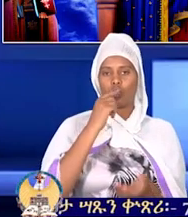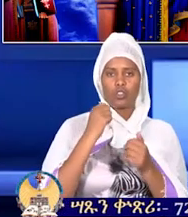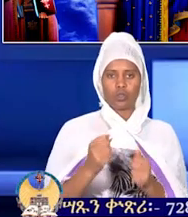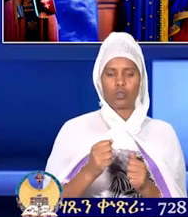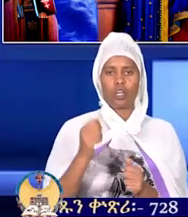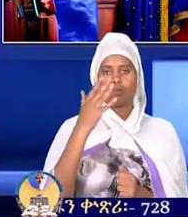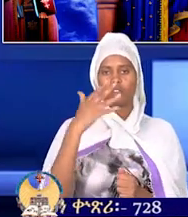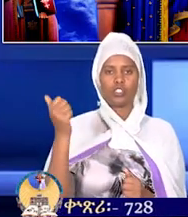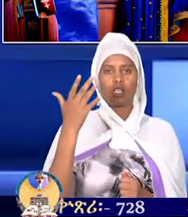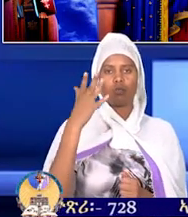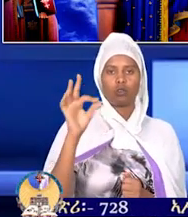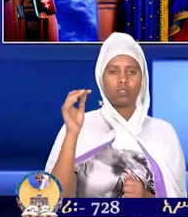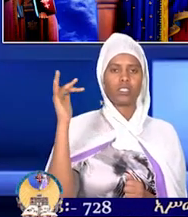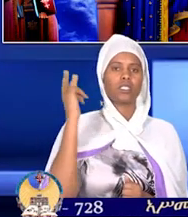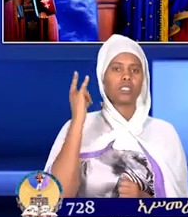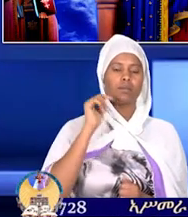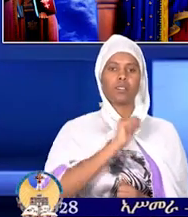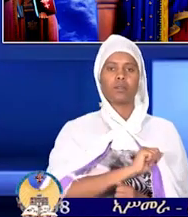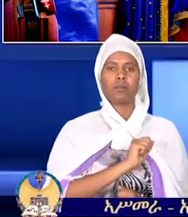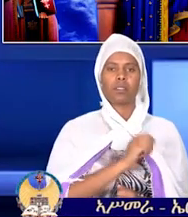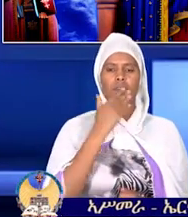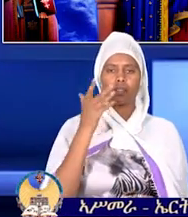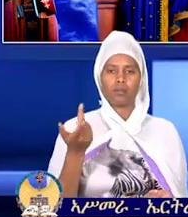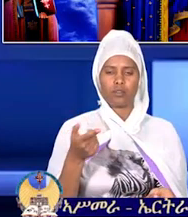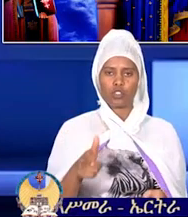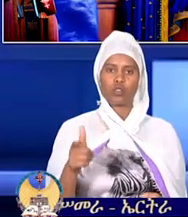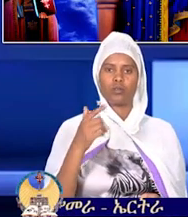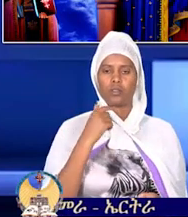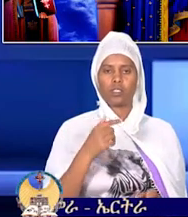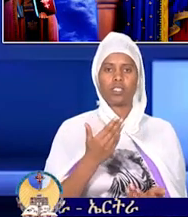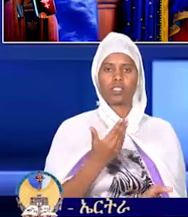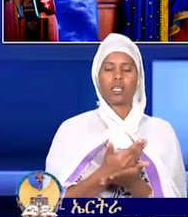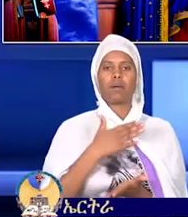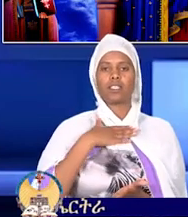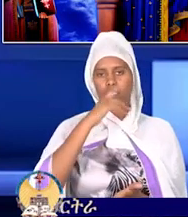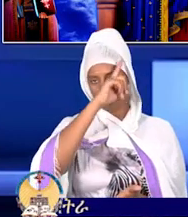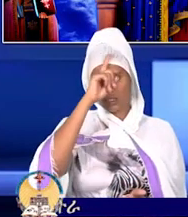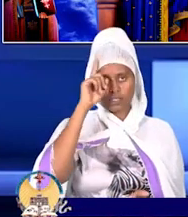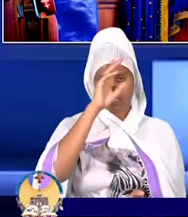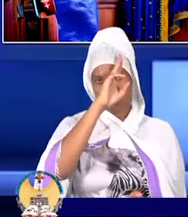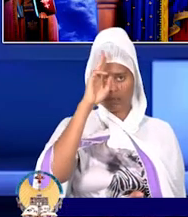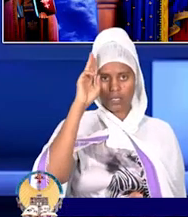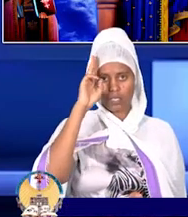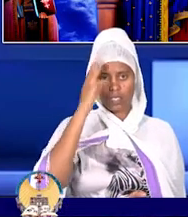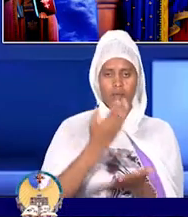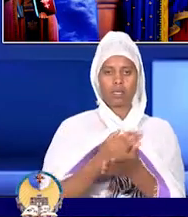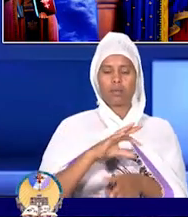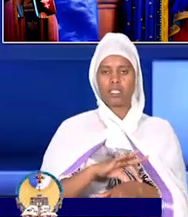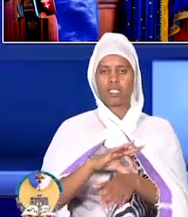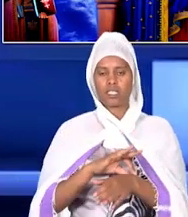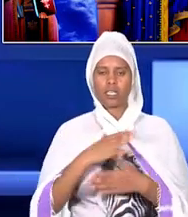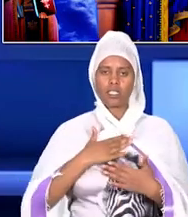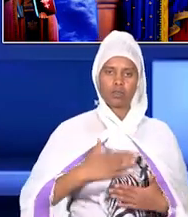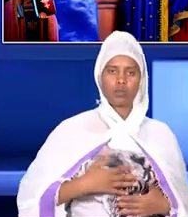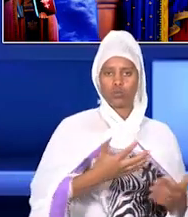الله حموش تشيحن حموش سميتن زمان من سباين من تاعد ليه كاب سبيتي خاب الديناك الدسة دنقل مريم